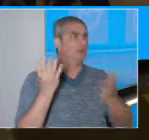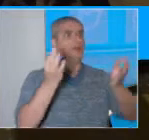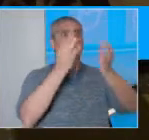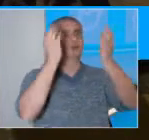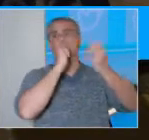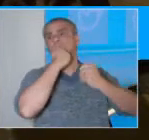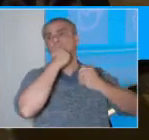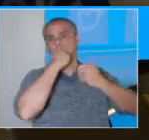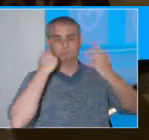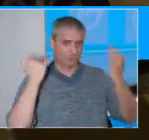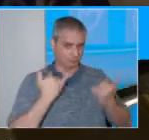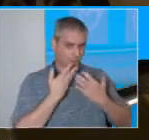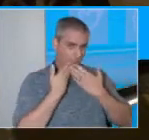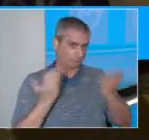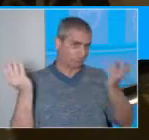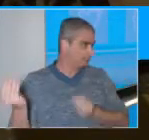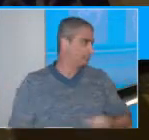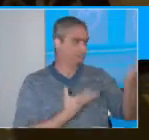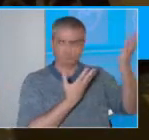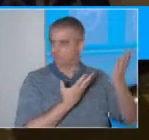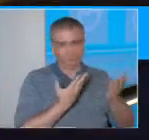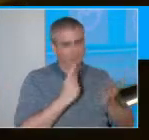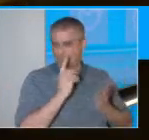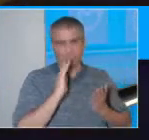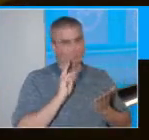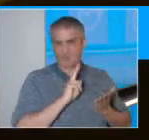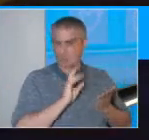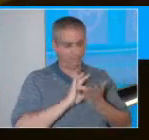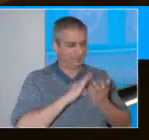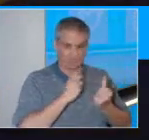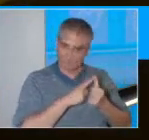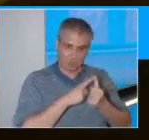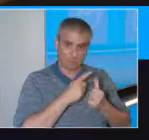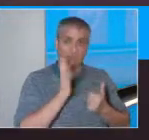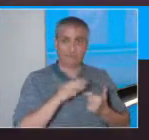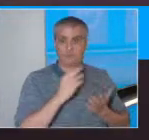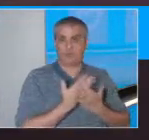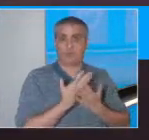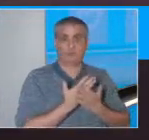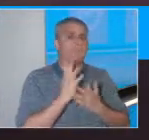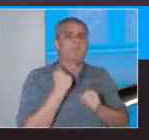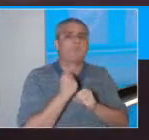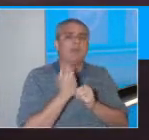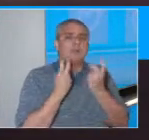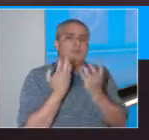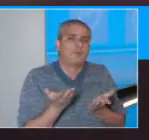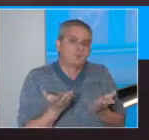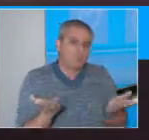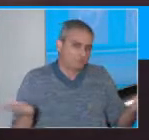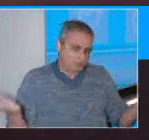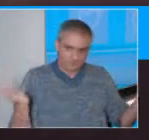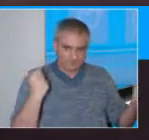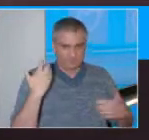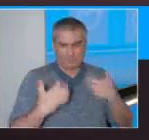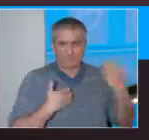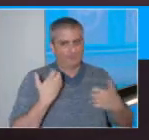קודשים וחסוי, הוא עכשיו מועבר למקומות שהם לא המקומות המוסמכים, לא משרד הבריאות, וגם העובדה של מה הם יעשו עם זה שמה, זה עורר הרבה כעס,